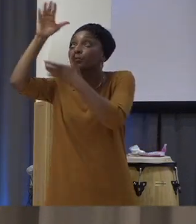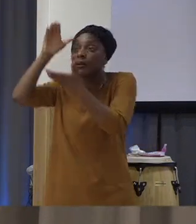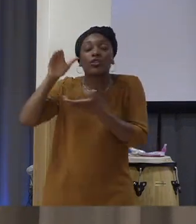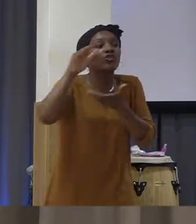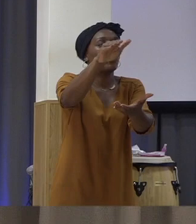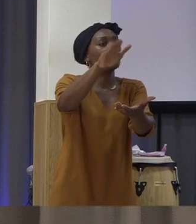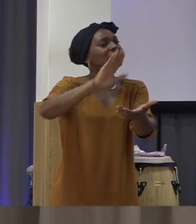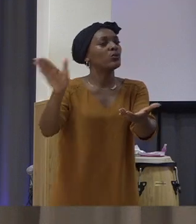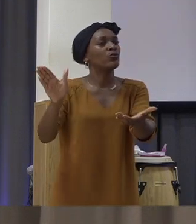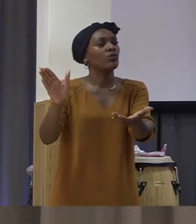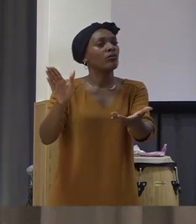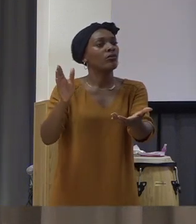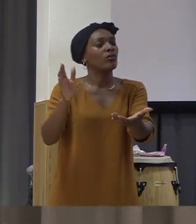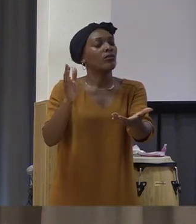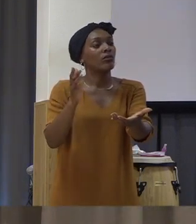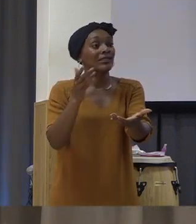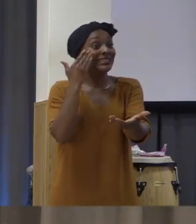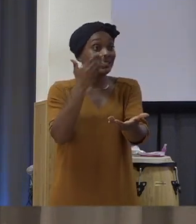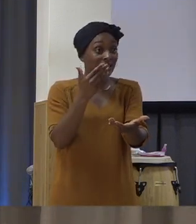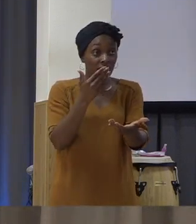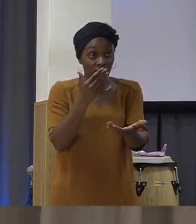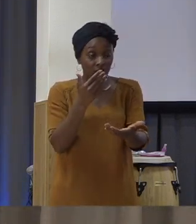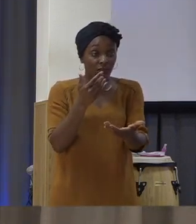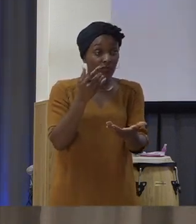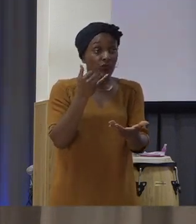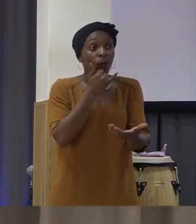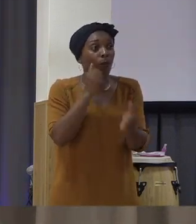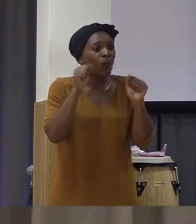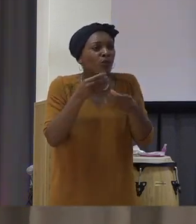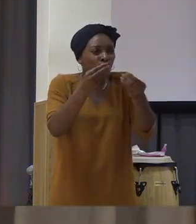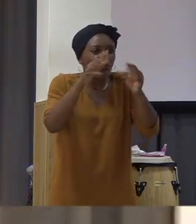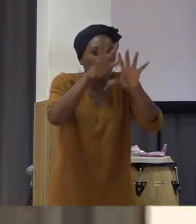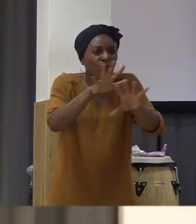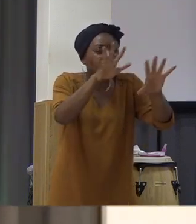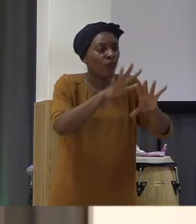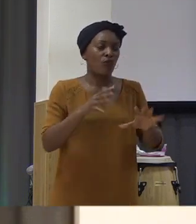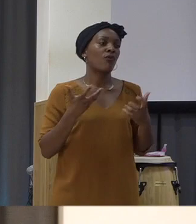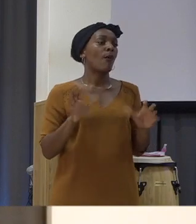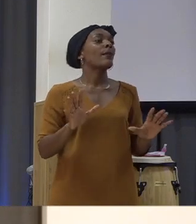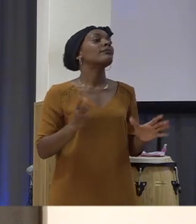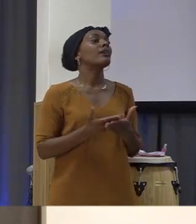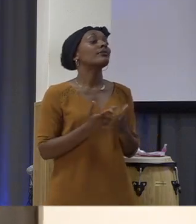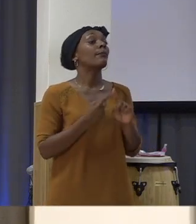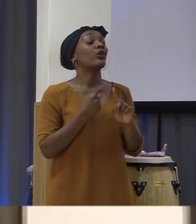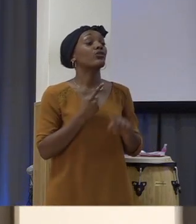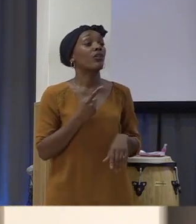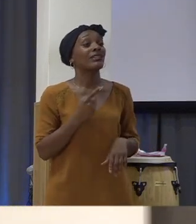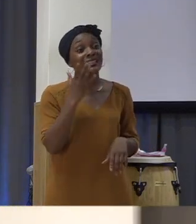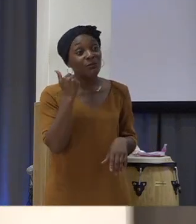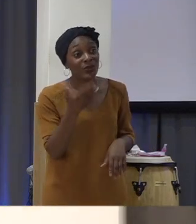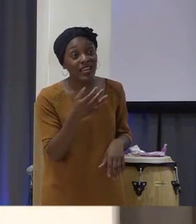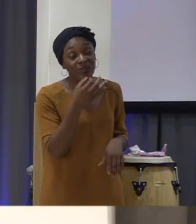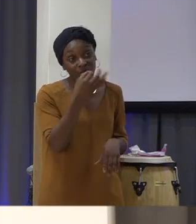connaît, ce qui est partagé, parce qu'autrement on risque de troubler tout le monde. Donc c'est pour vous dire qu'au travers de